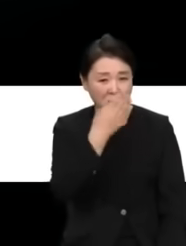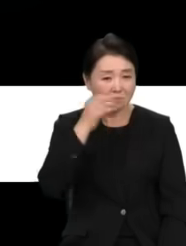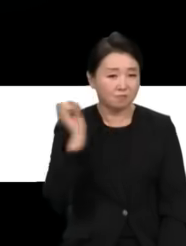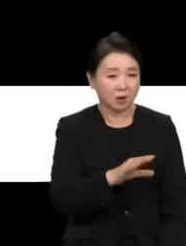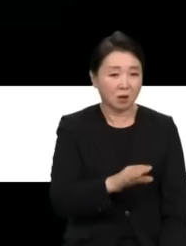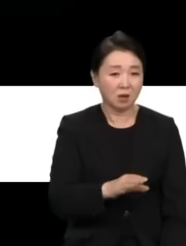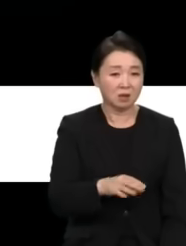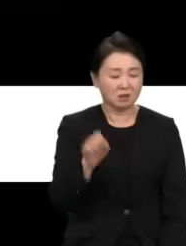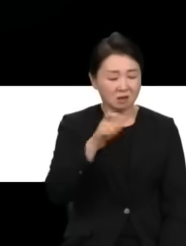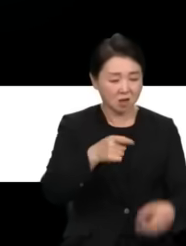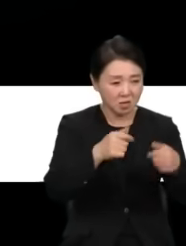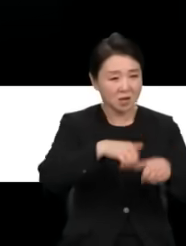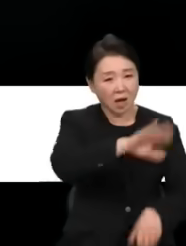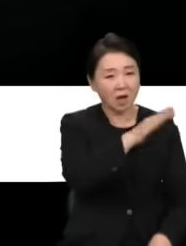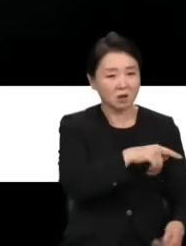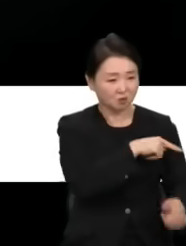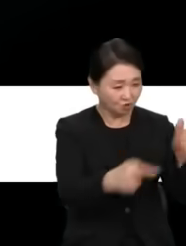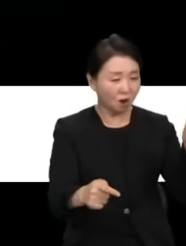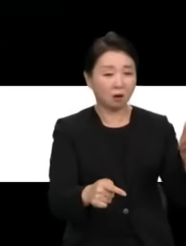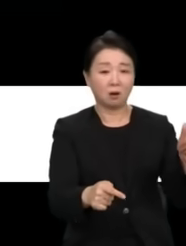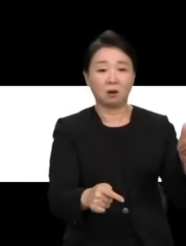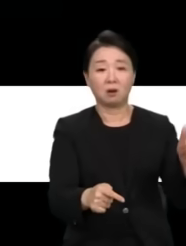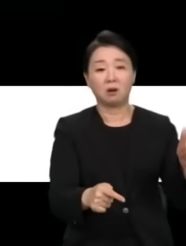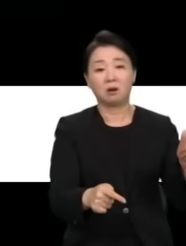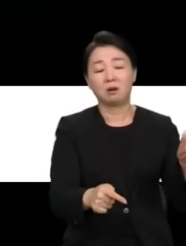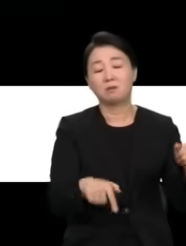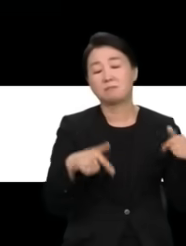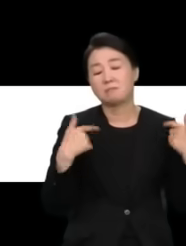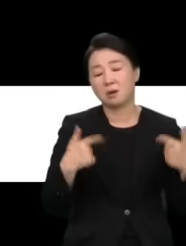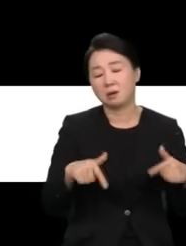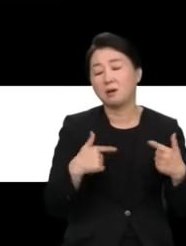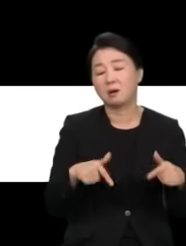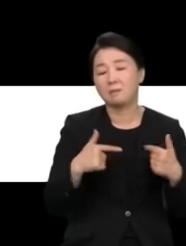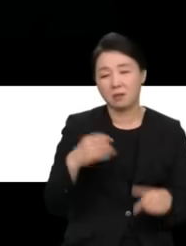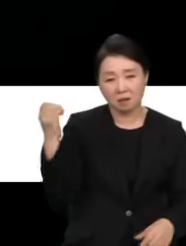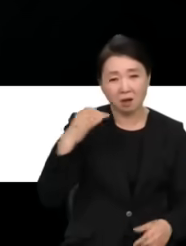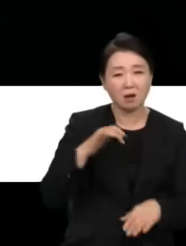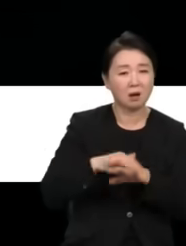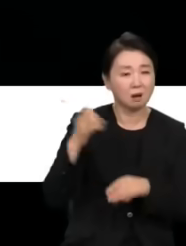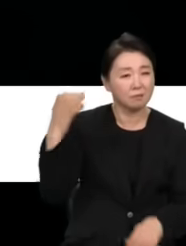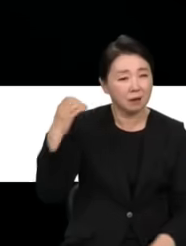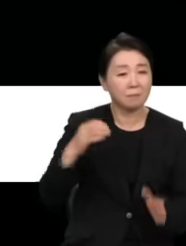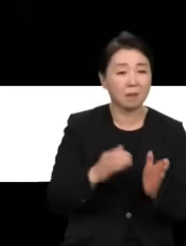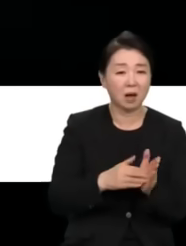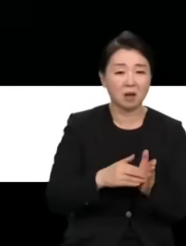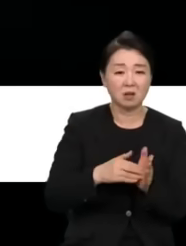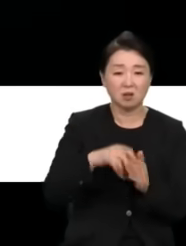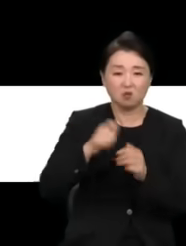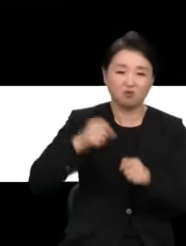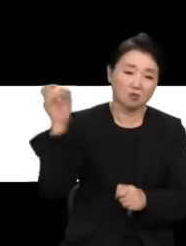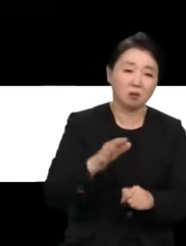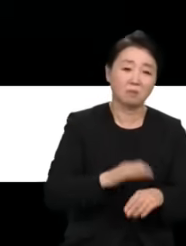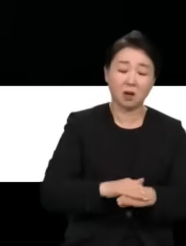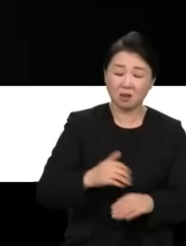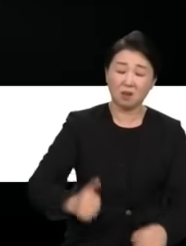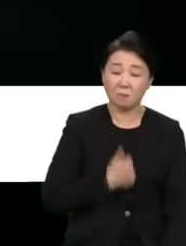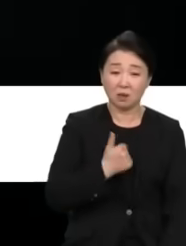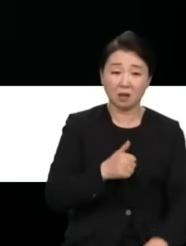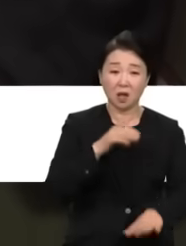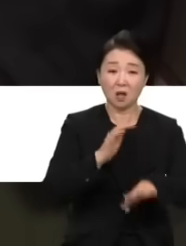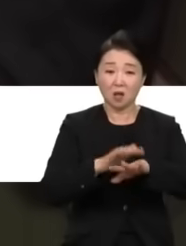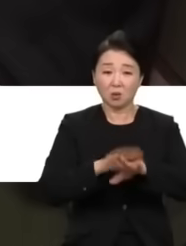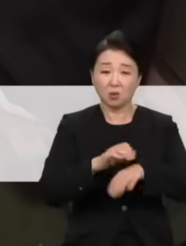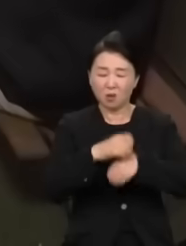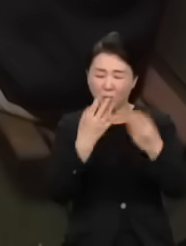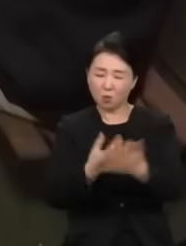그냥 기어나가라. 그냥 죽어라. 이런 얘기도 맨날 들었죠. 줄 던지는 건 다반사고 열받으면 자기 손에 있는 거에